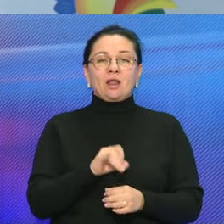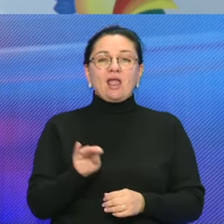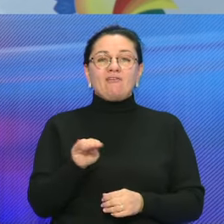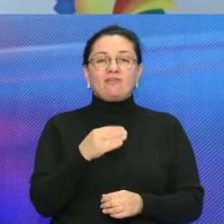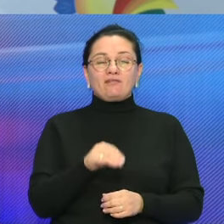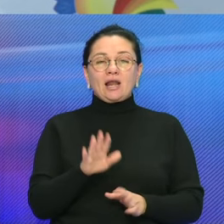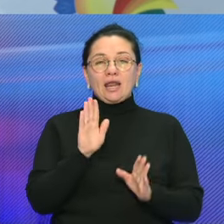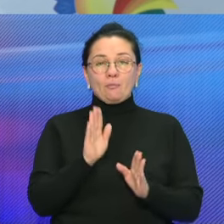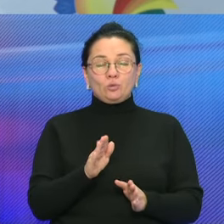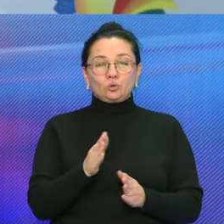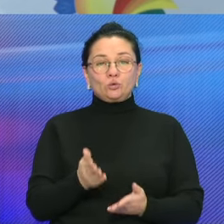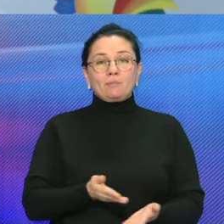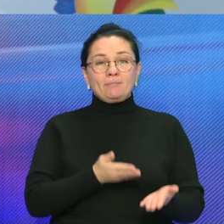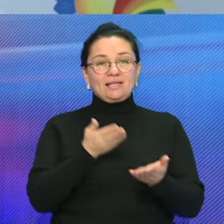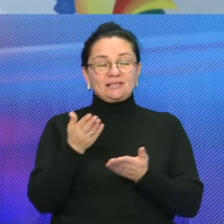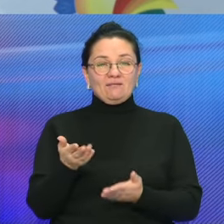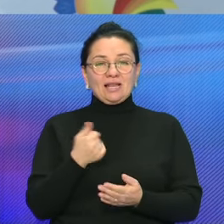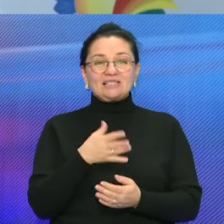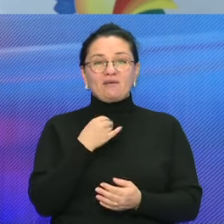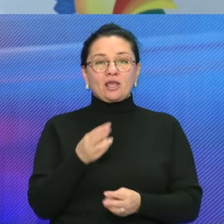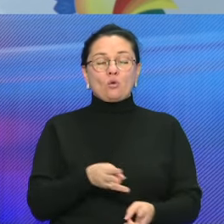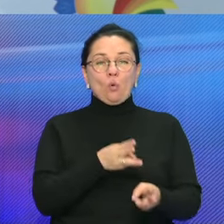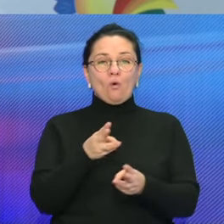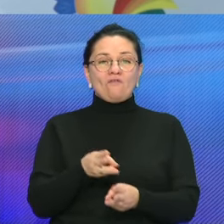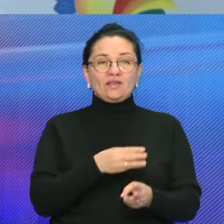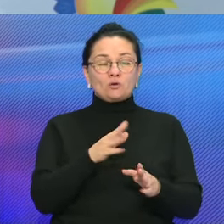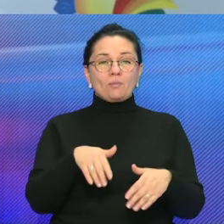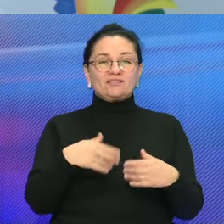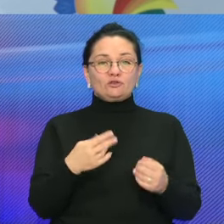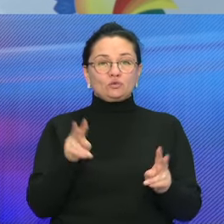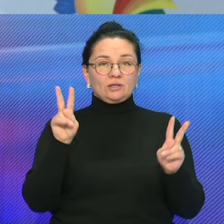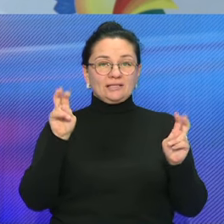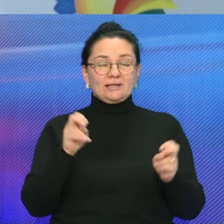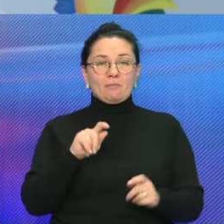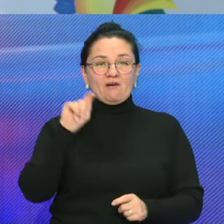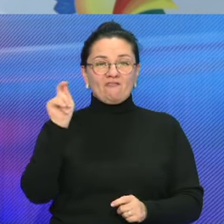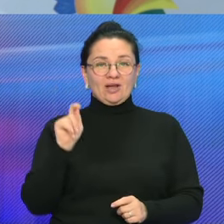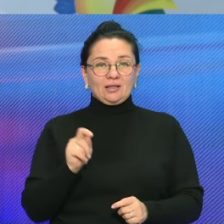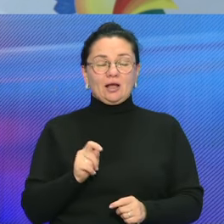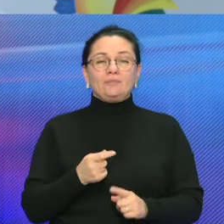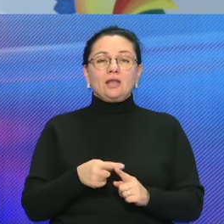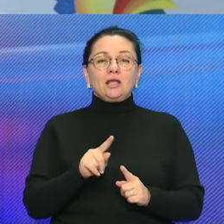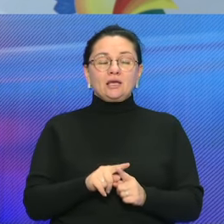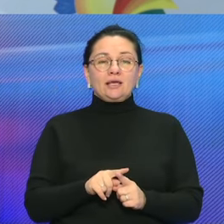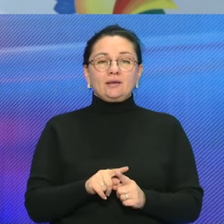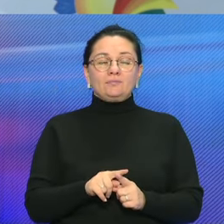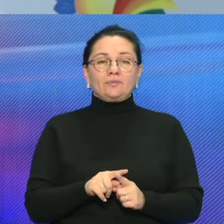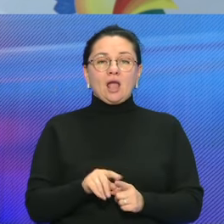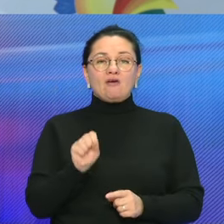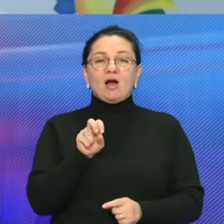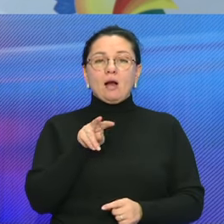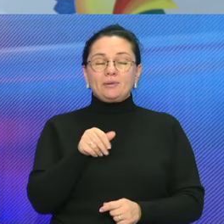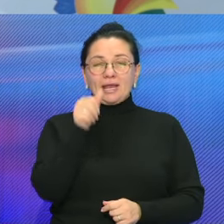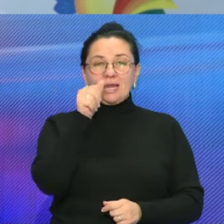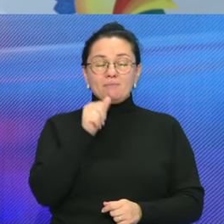феврале ребята представят свои видеоролики, посвященные Великой Отечественной войне. Ну и, соответственно, в апреле